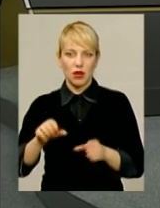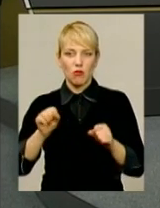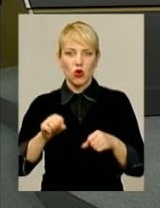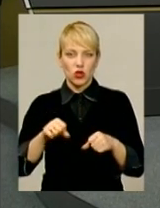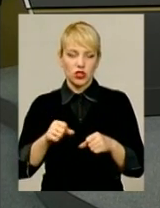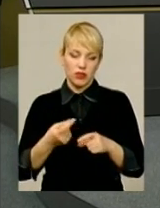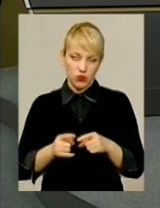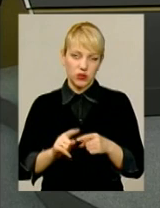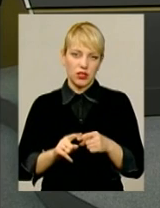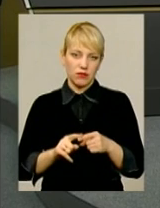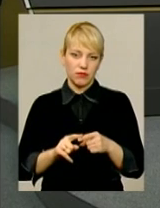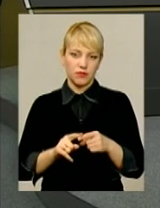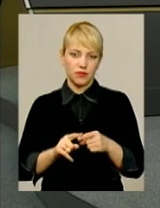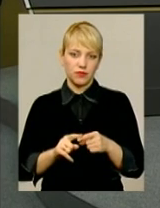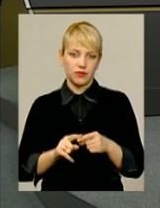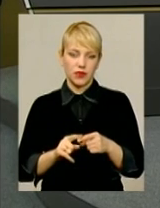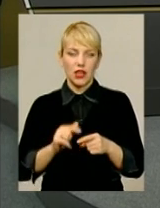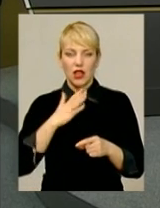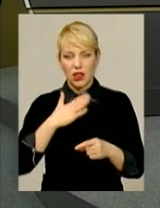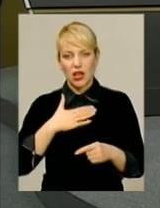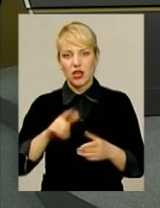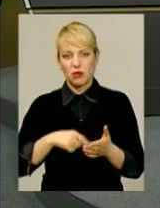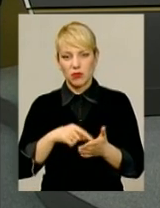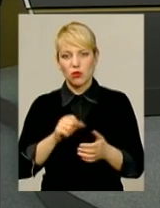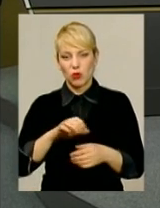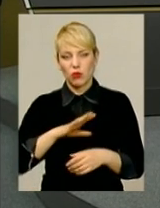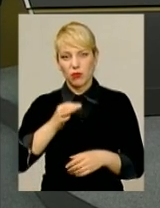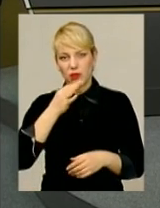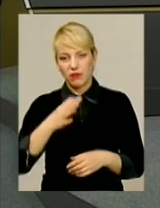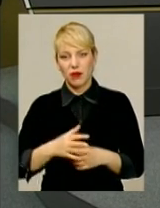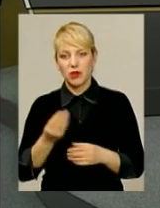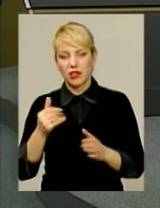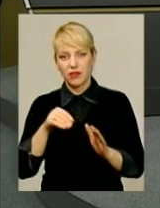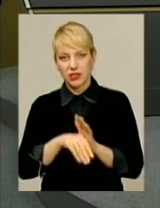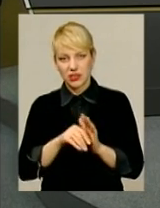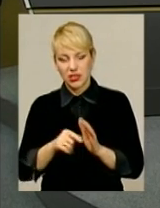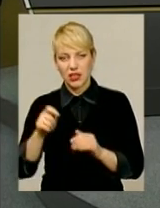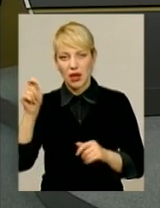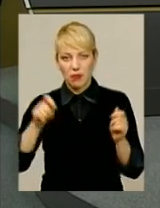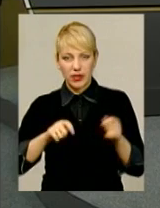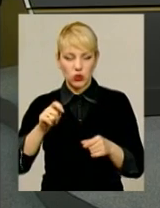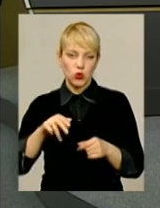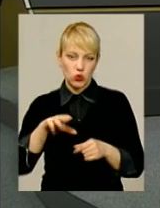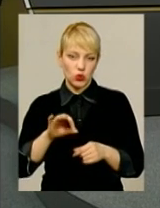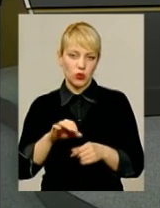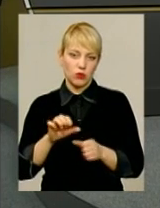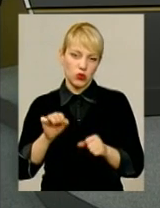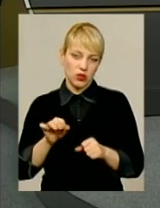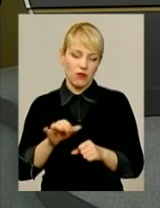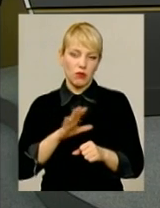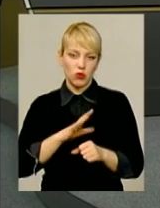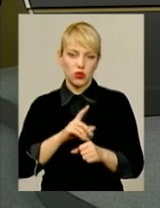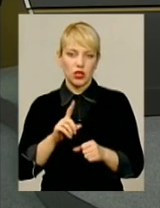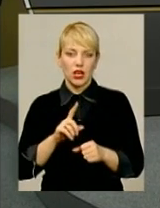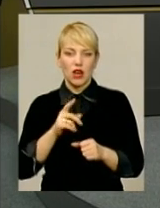цьому сегменті, в такому наше місто могло би бути привабливе. Підуть інвестиції, підуть гроші, можливо, там і... Як